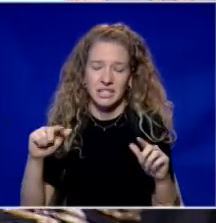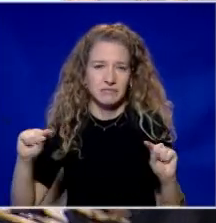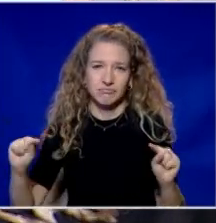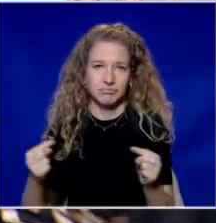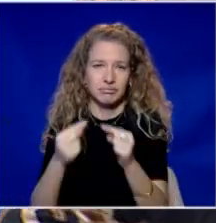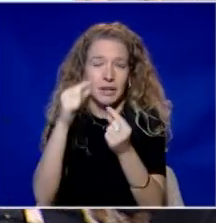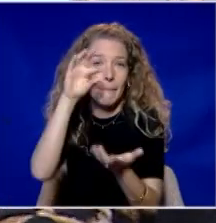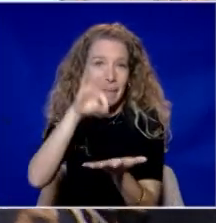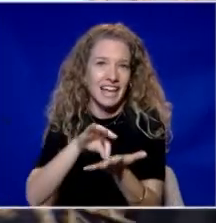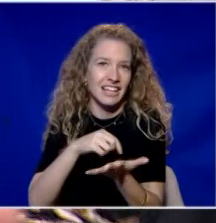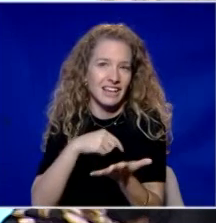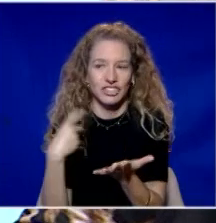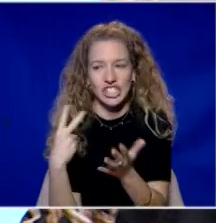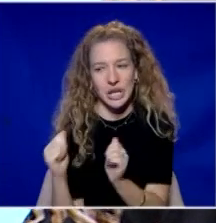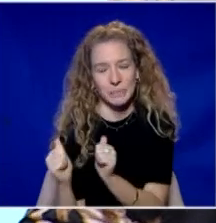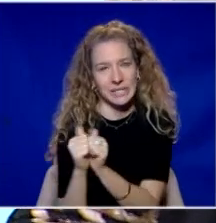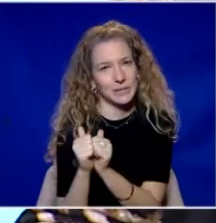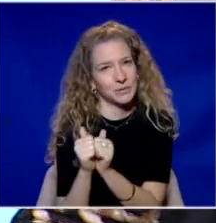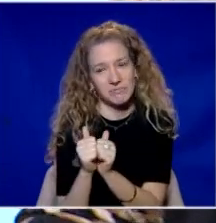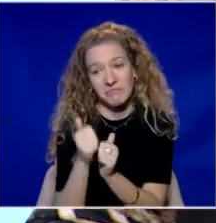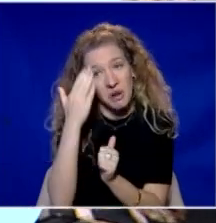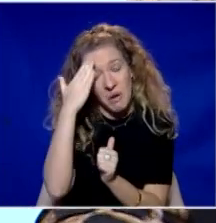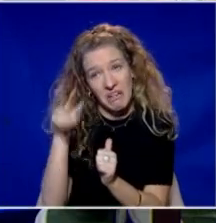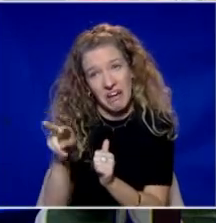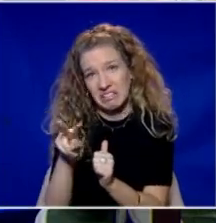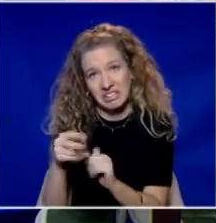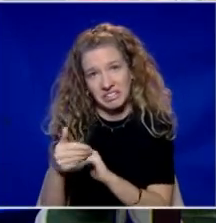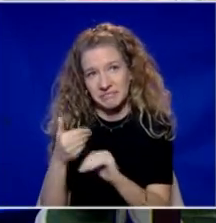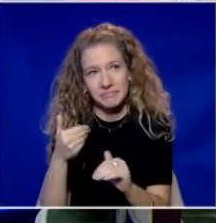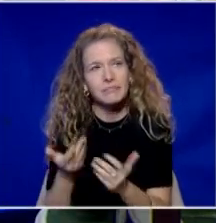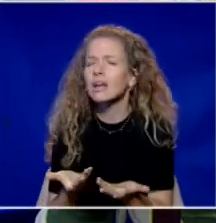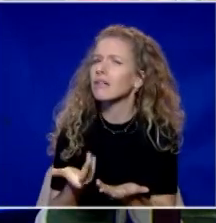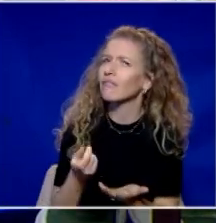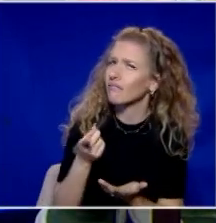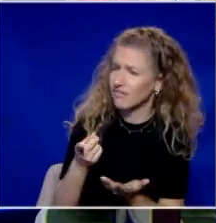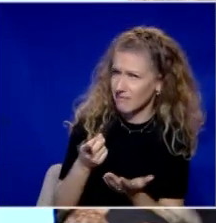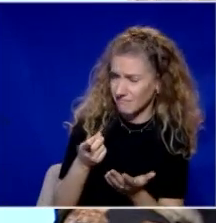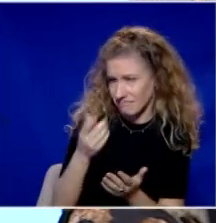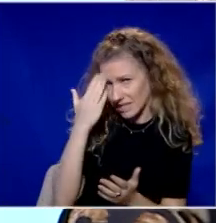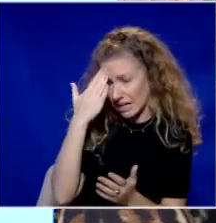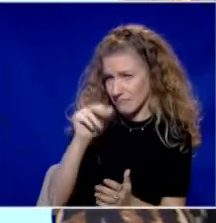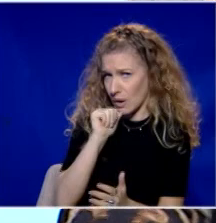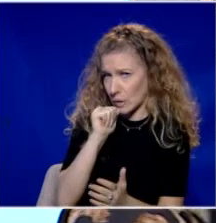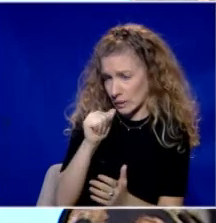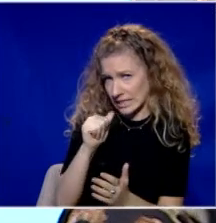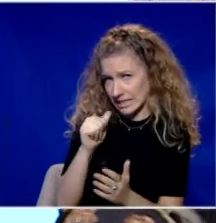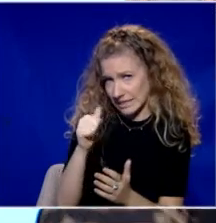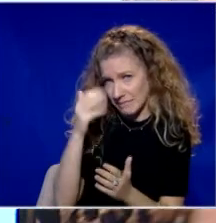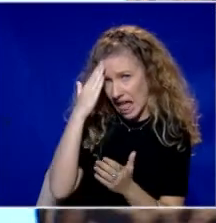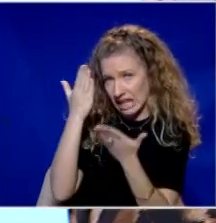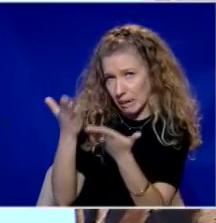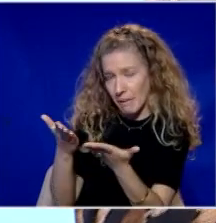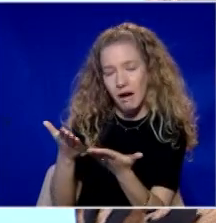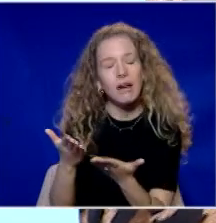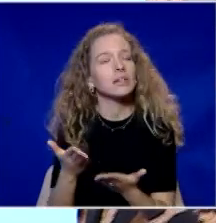ברגע שכבר נכנסתי, זה לא היה שהכרתי אותם אישית. הם מתכחשים לך, הם לא רוצים להכיר בך? אני לא יודעת, כשראיתי אותם עכשיו במועדון,